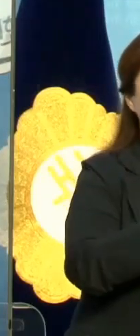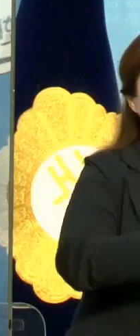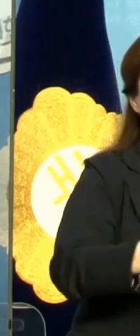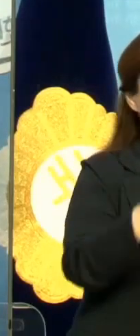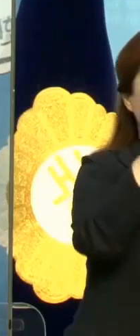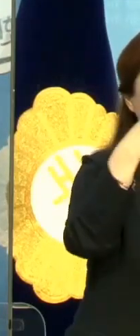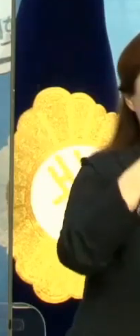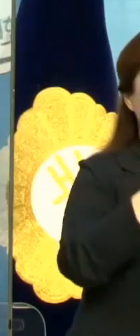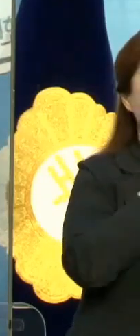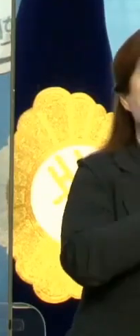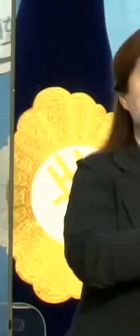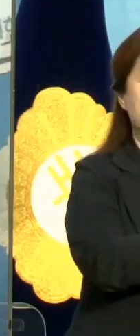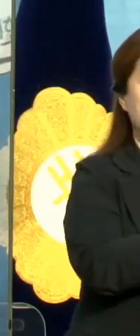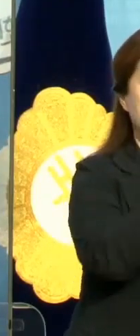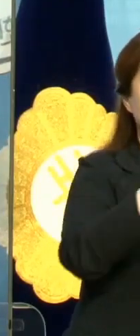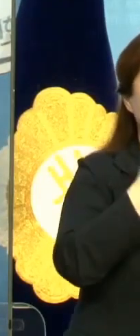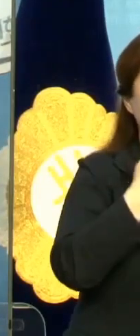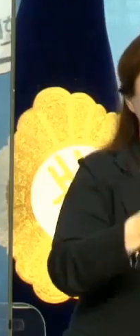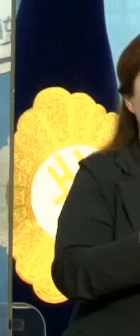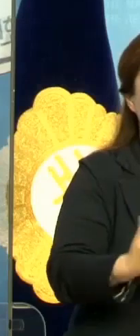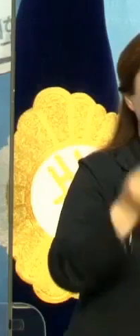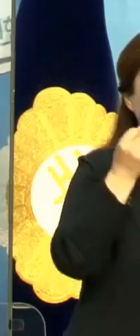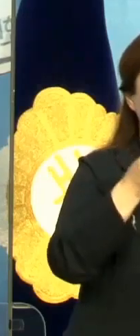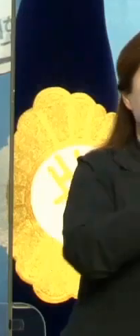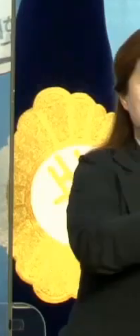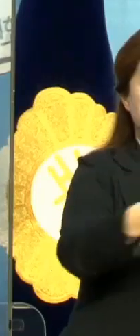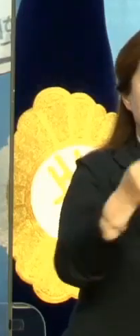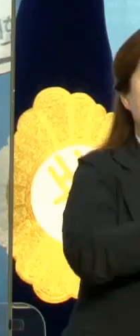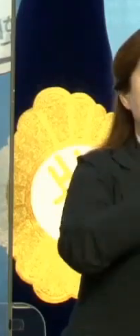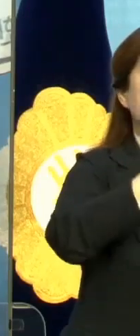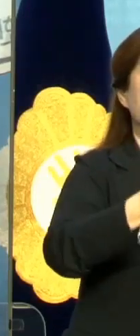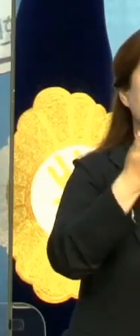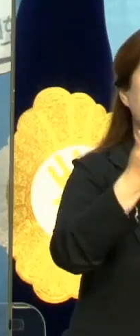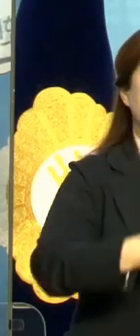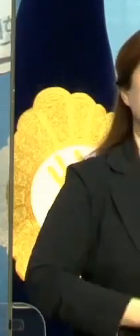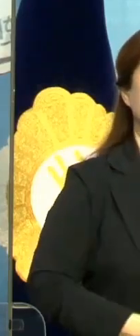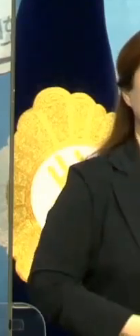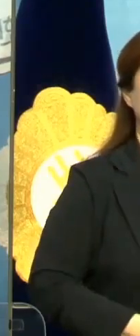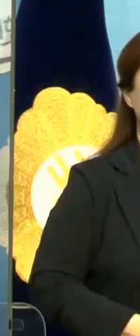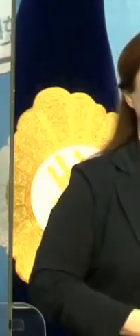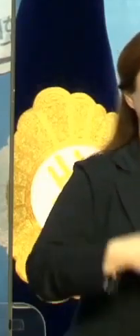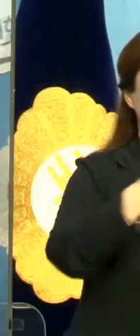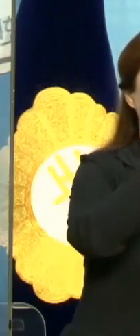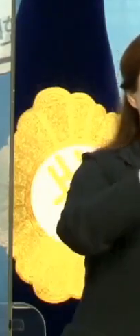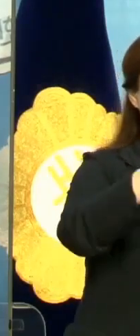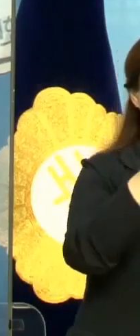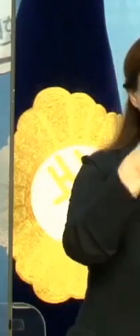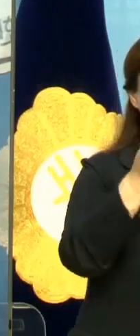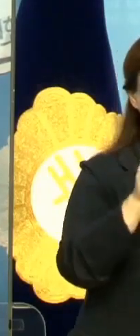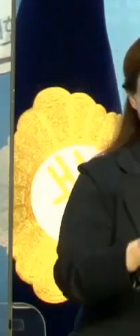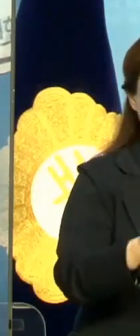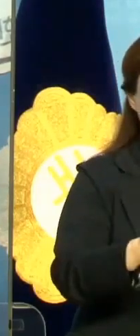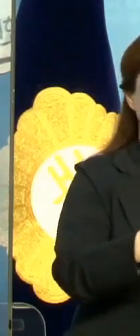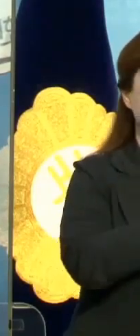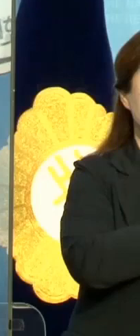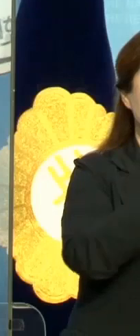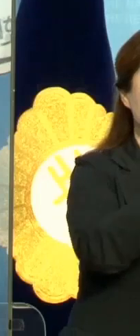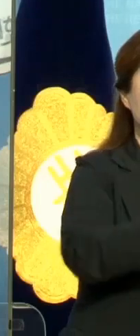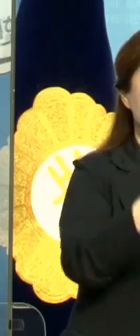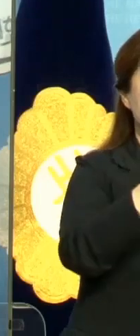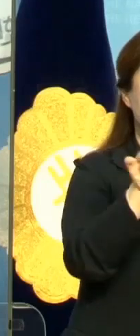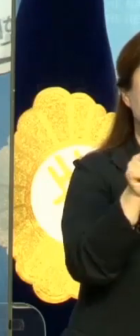안되고 있습니다 조속하게 책임지고 제명 파기를 요청합니다 또한 박근 원과 어 윤창현